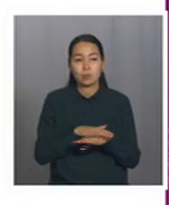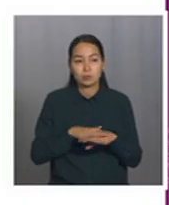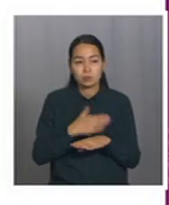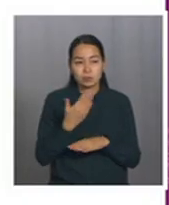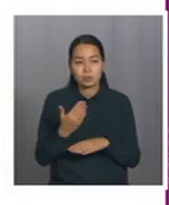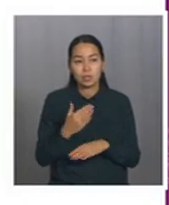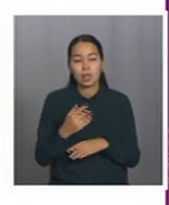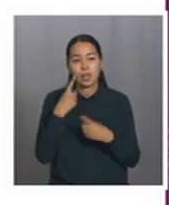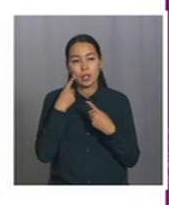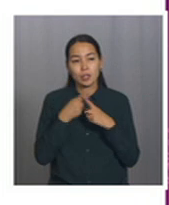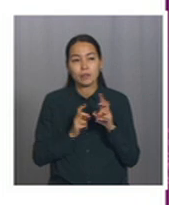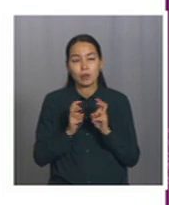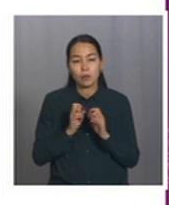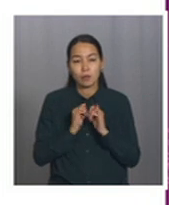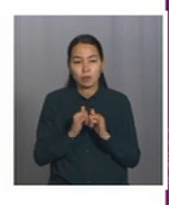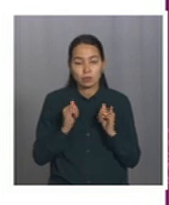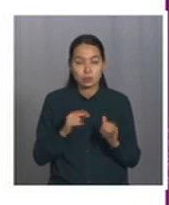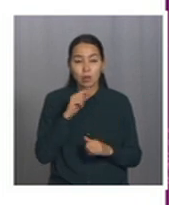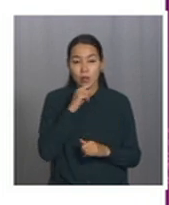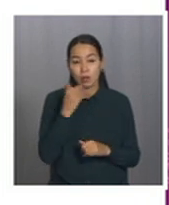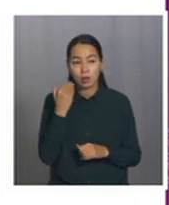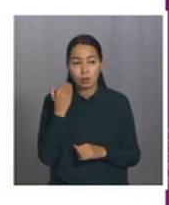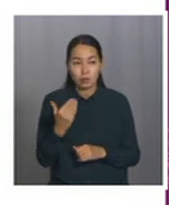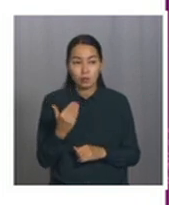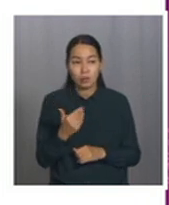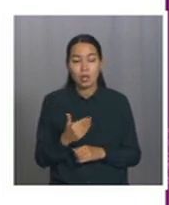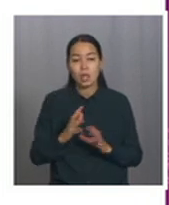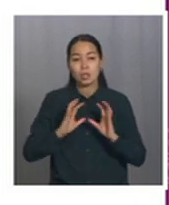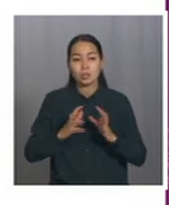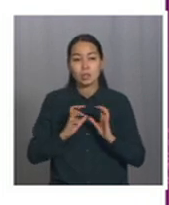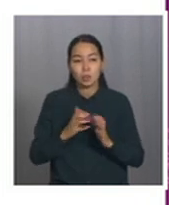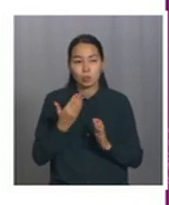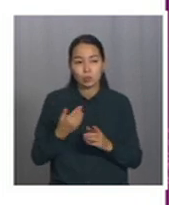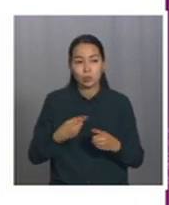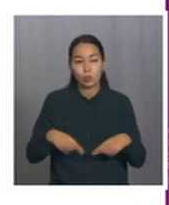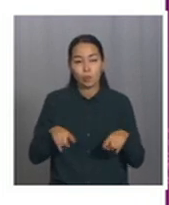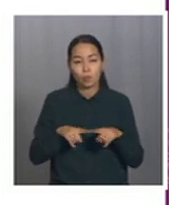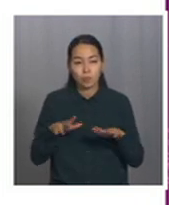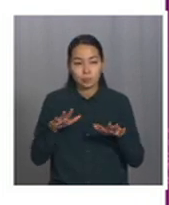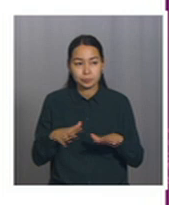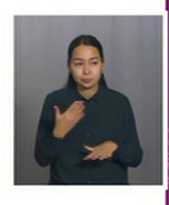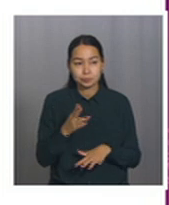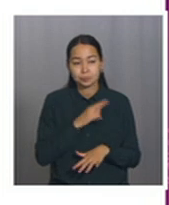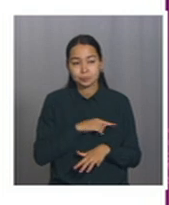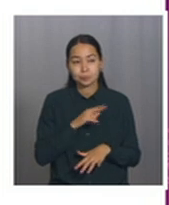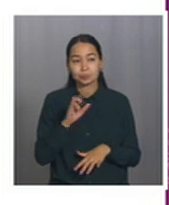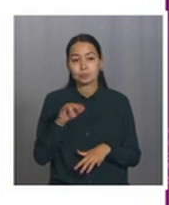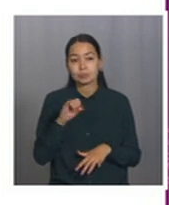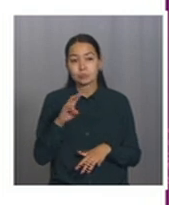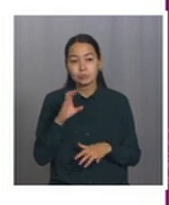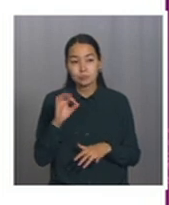инфрақұрылым экономика саласындағы будан сөз, геосаясат қоғамдық саяси саладағы будан сөз,